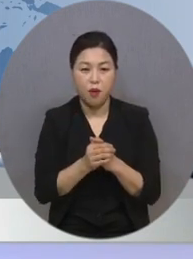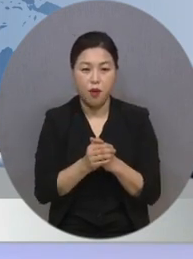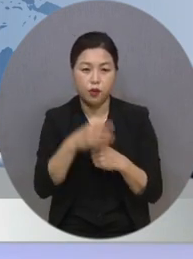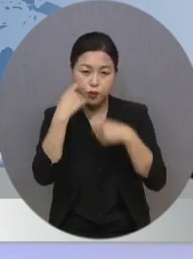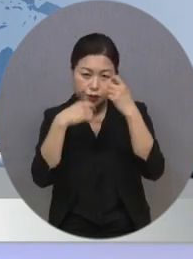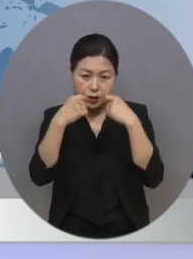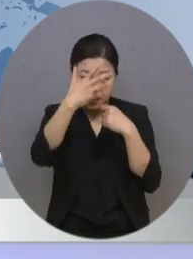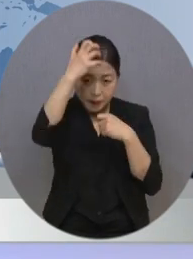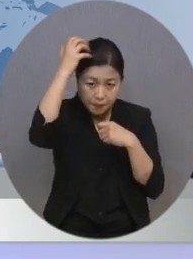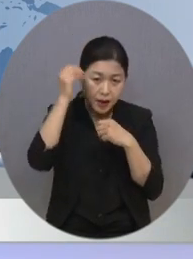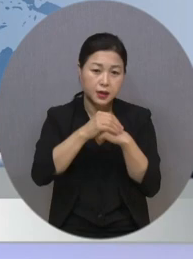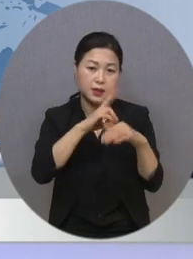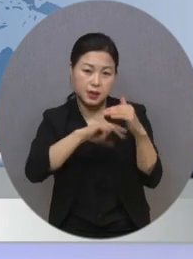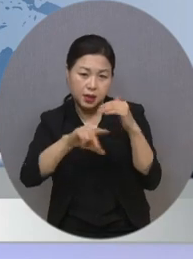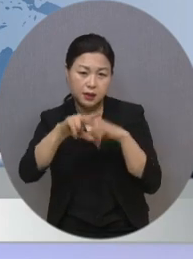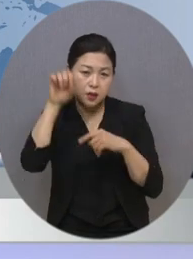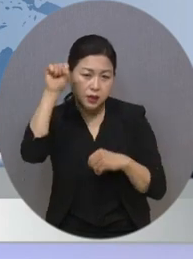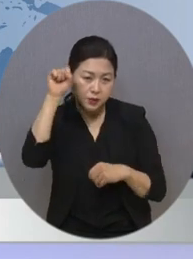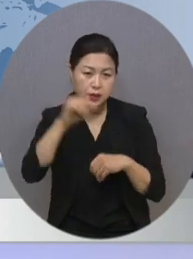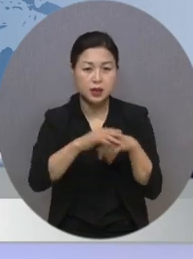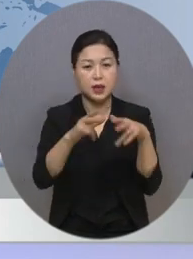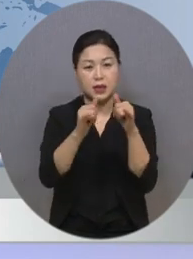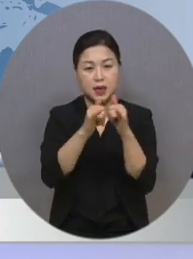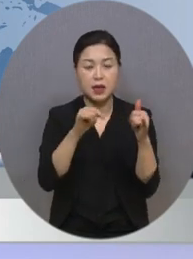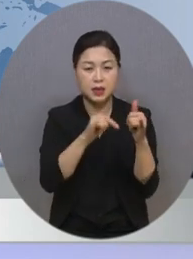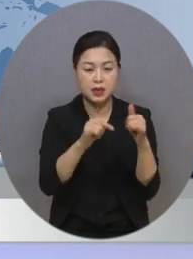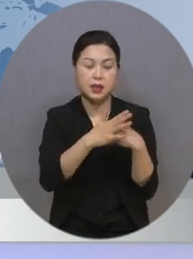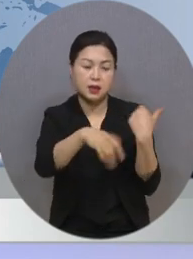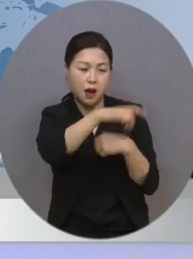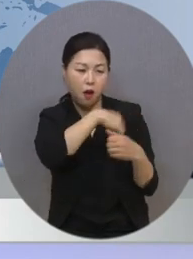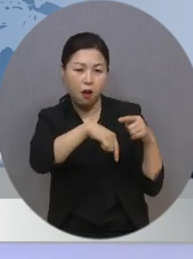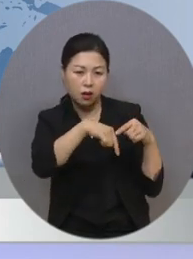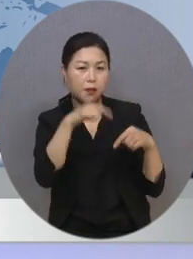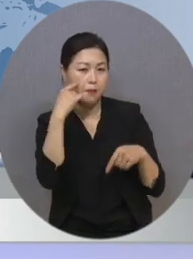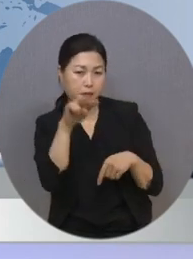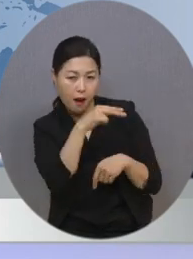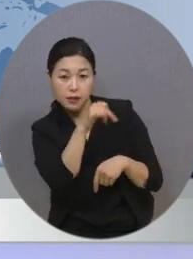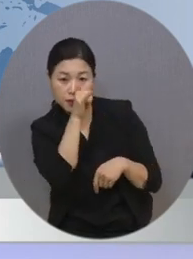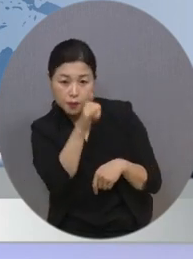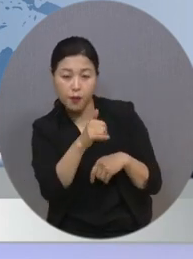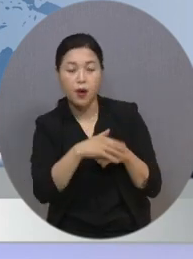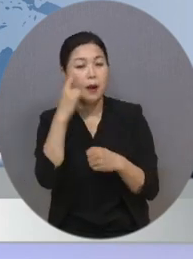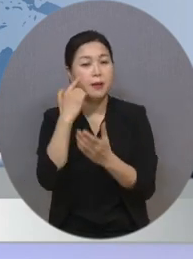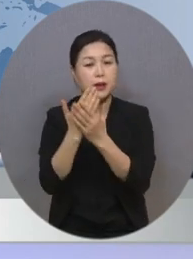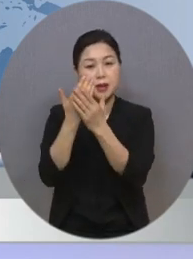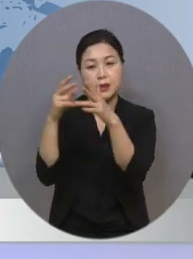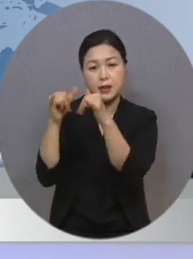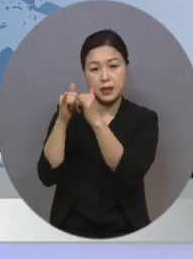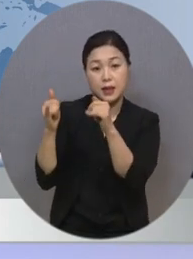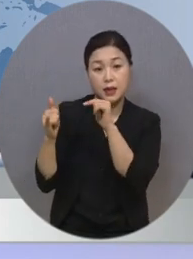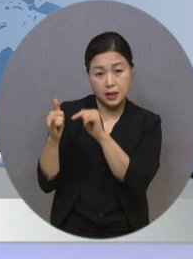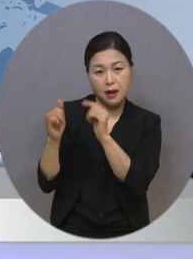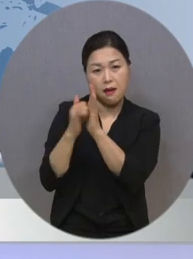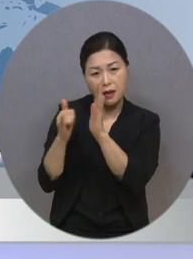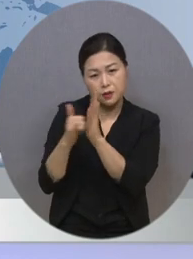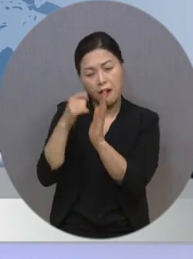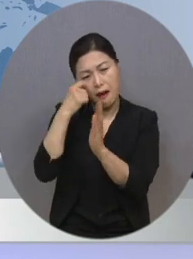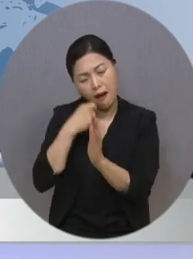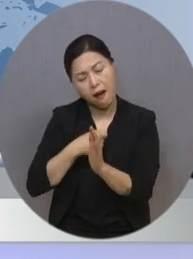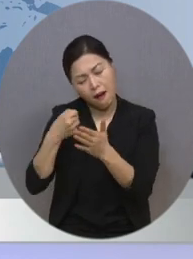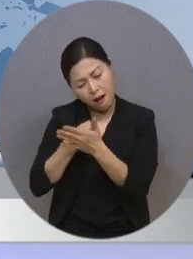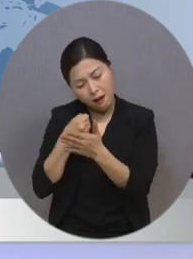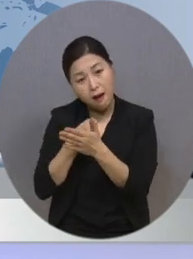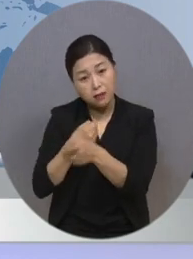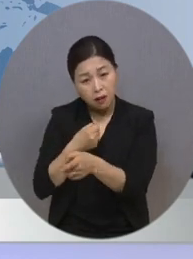지하철 시위가 이어지며 장애인 당사자들의 현실을 되돌아보게 했고 발달장애인 당사자와 가족의 비극적